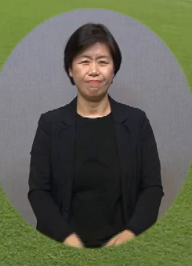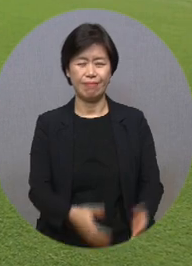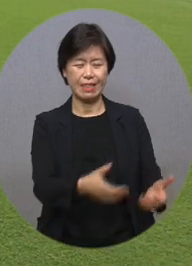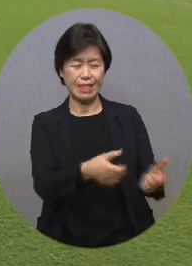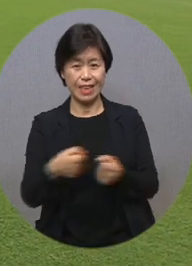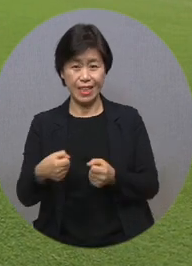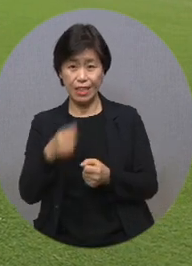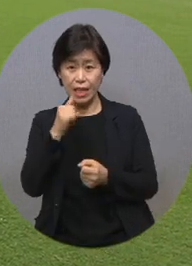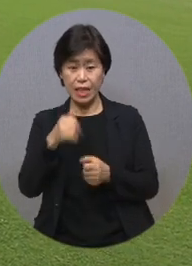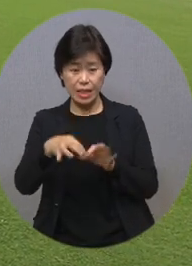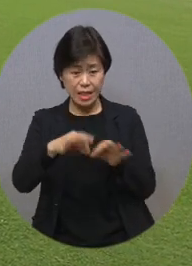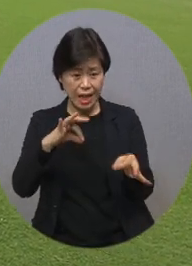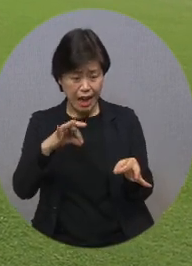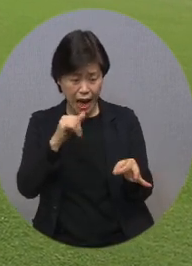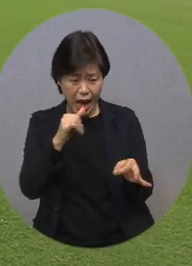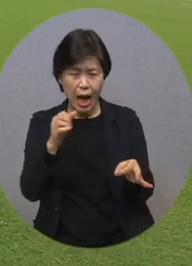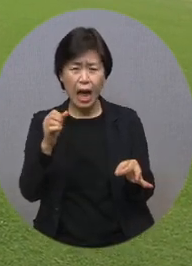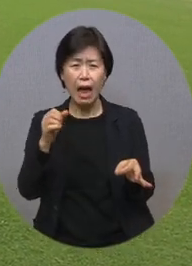진짜